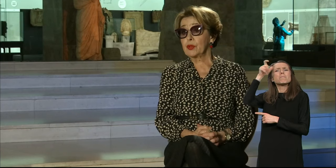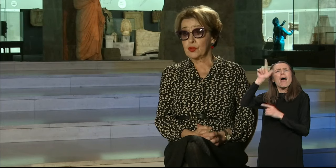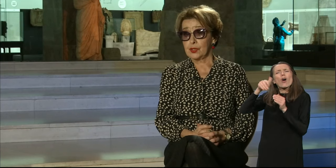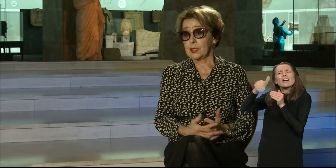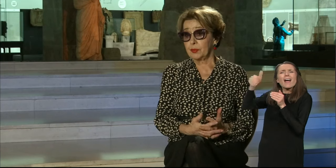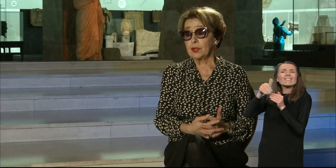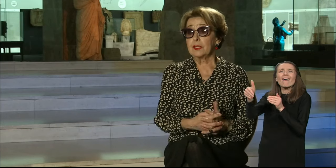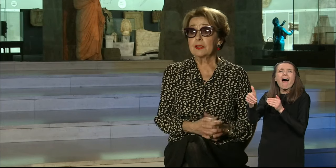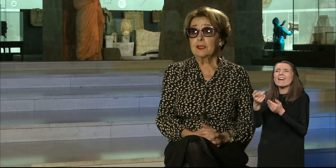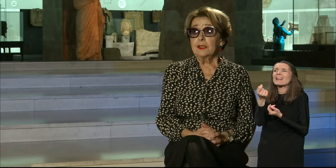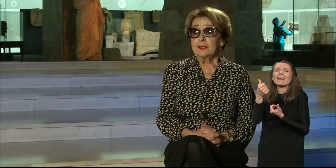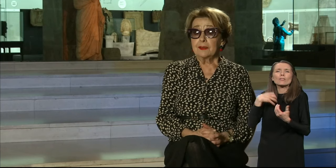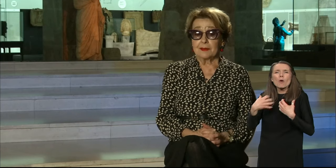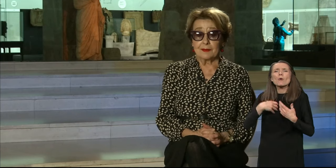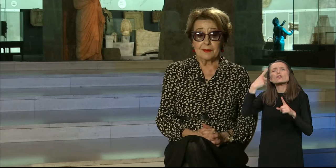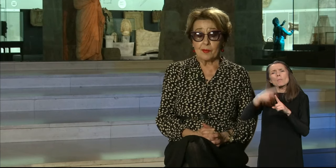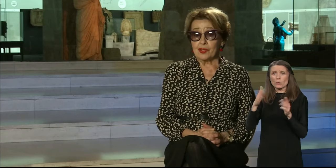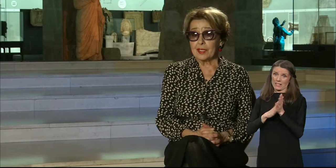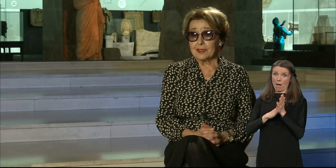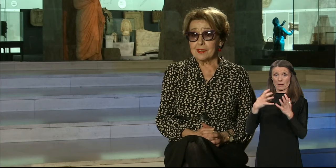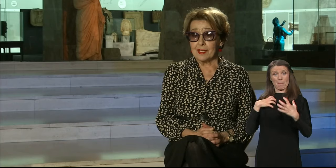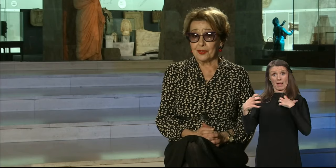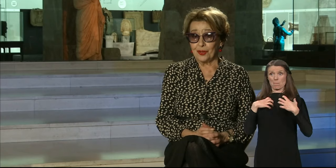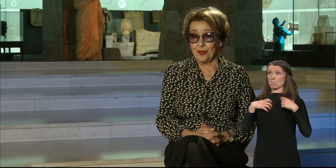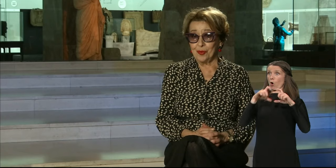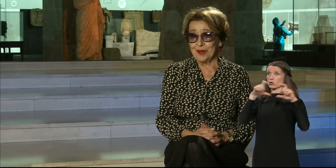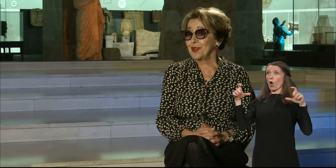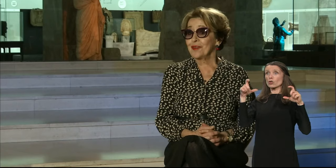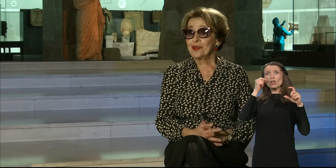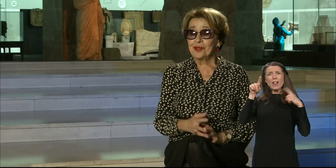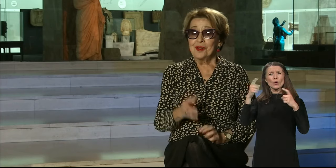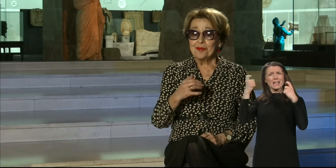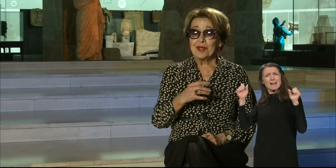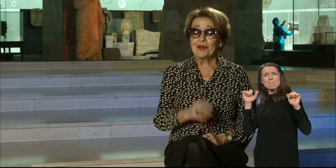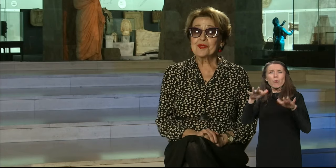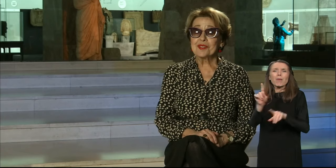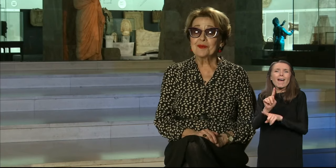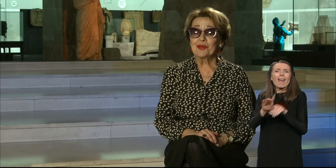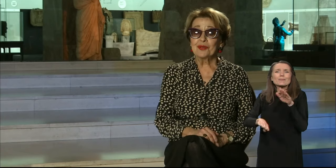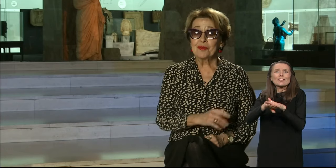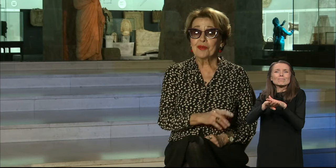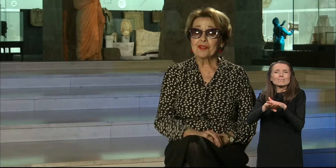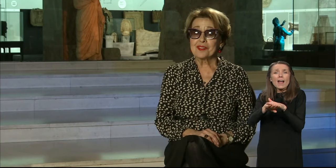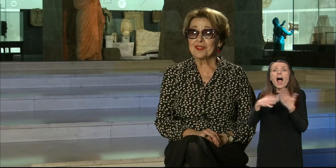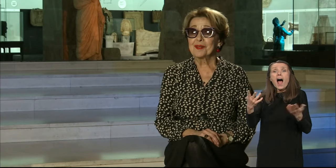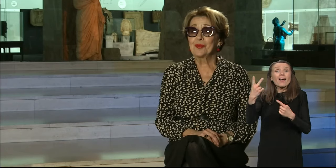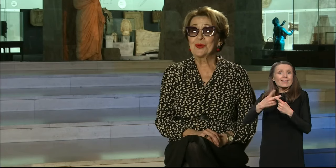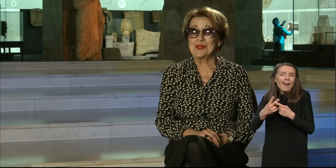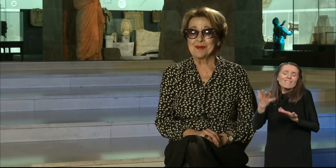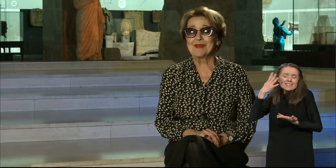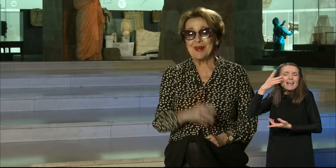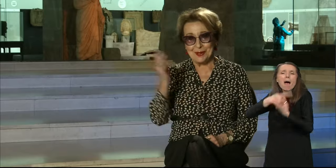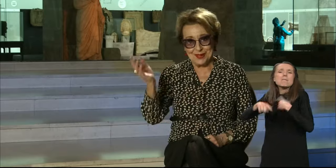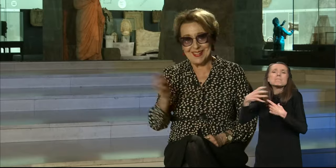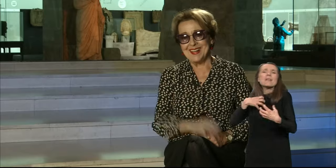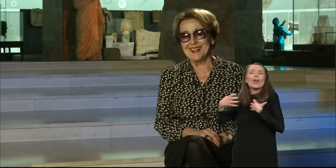samo pozorište kad pogledate, ne može nikada stane toliko publike ovako. Mi glumci idemo ljudima u goste po